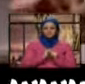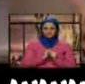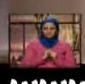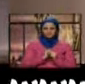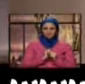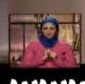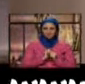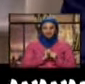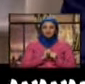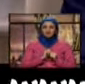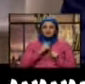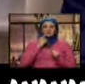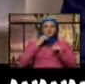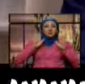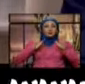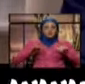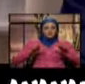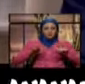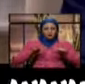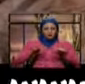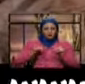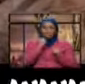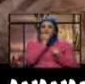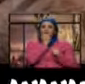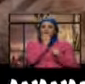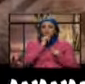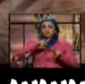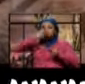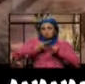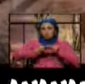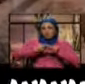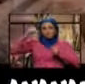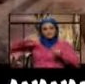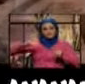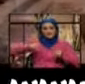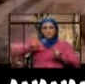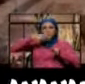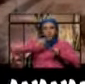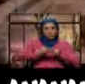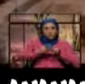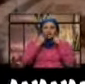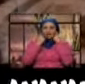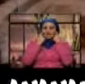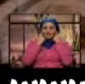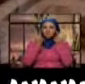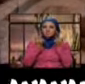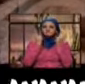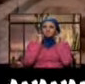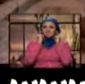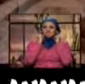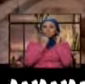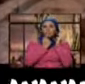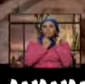لسه موجودين. الشهود اللي شهدوا المعصية موجودين. نعم. الجوارح، الليل إذا صنع المعصية